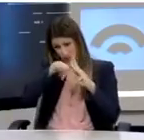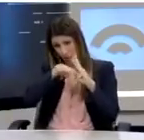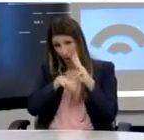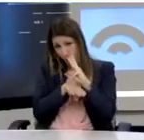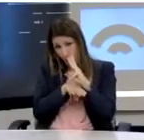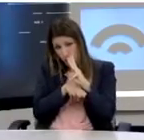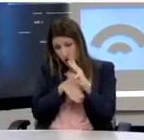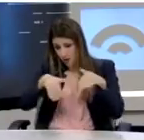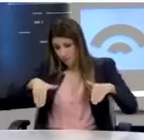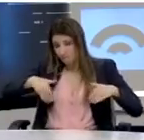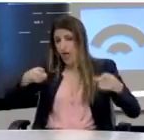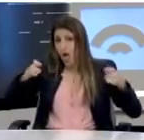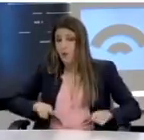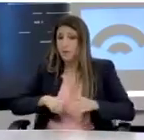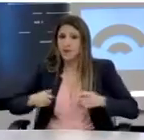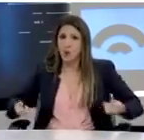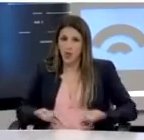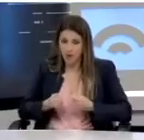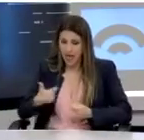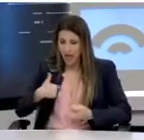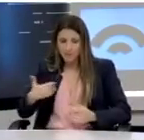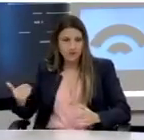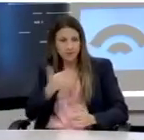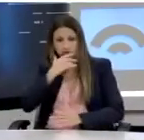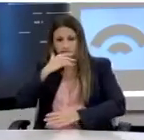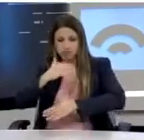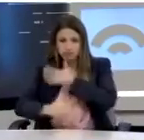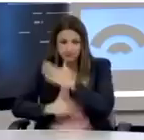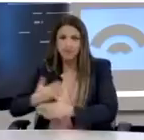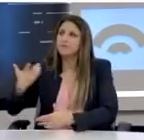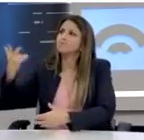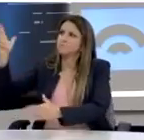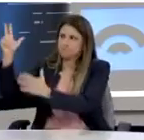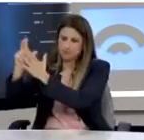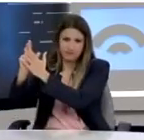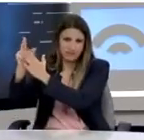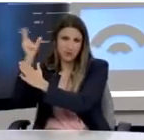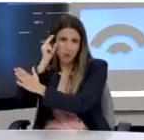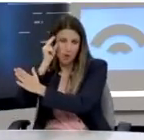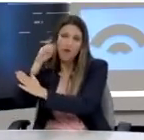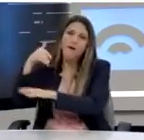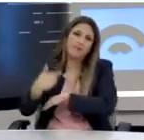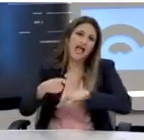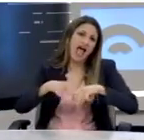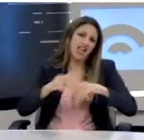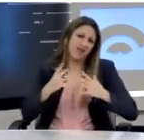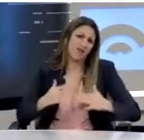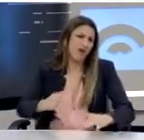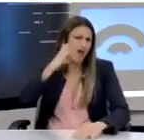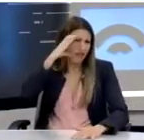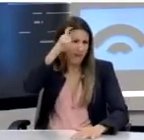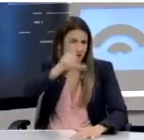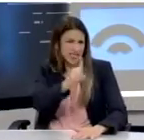δεν κάνουμε βήμα παραπέρα από αυτόν τον όρο. Και την επόμενη μέρα διαψεύστηκε. Ήταν τότε, κύριε Μητσοτάκη, που στέλνατε την